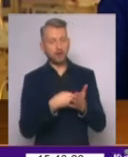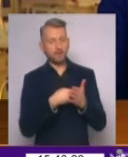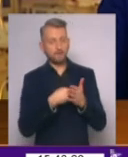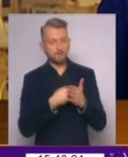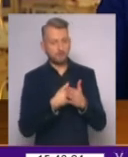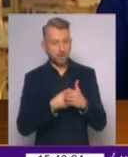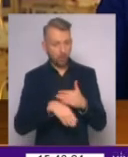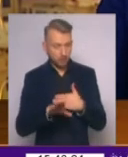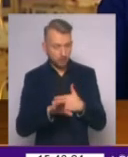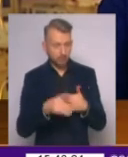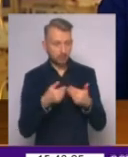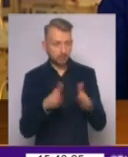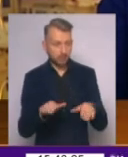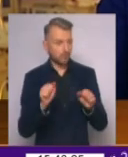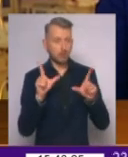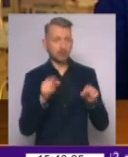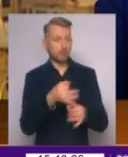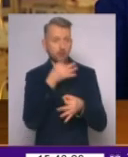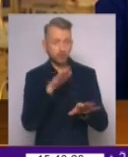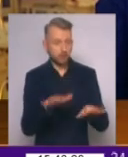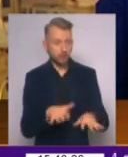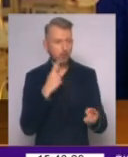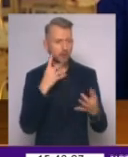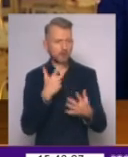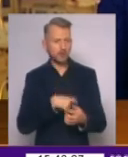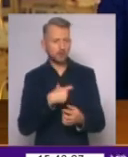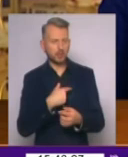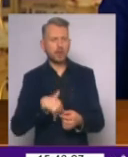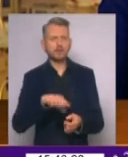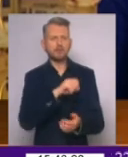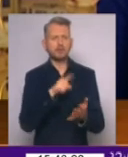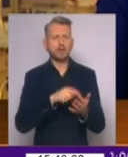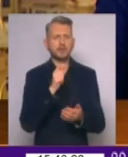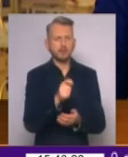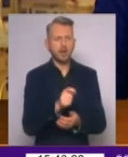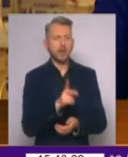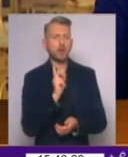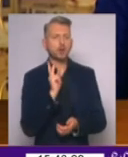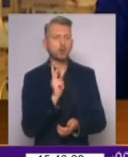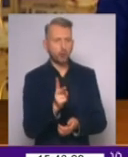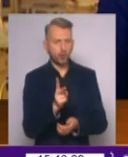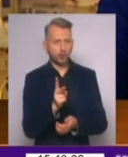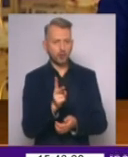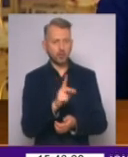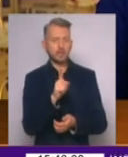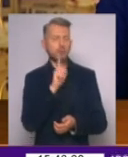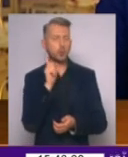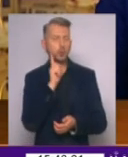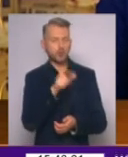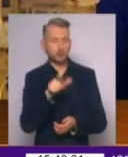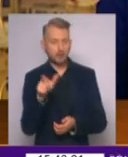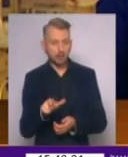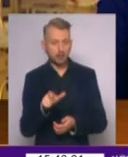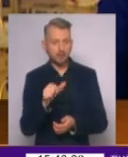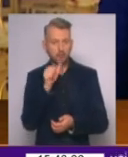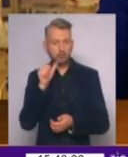хоче. Виходить і може їхати куди хоче. Уявіть собі, я всім задавав то питання ще минулому році. Хто з молодих людей в минулому